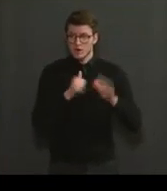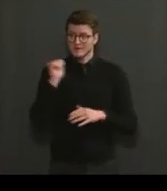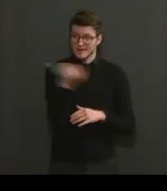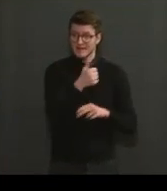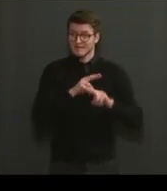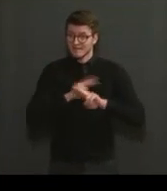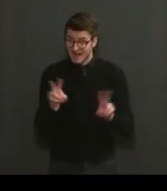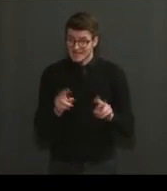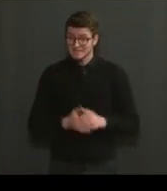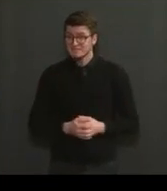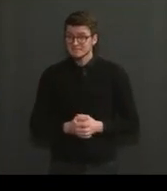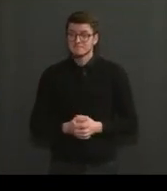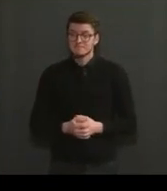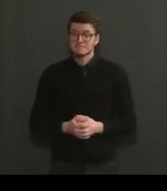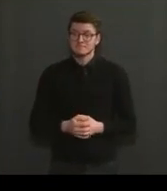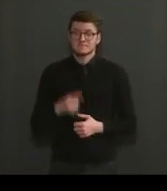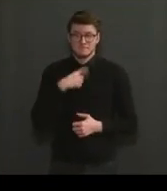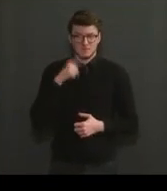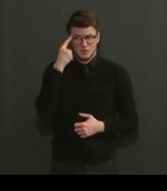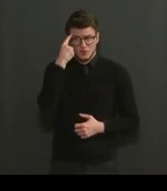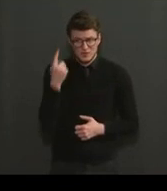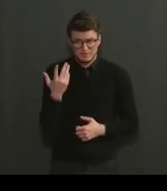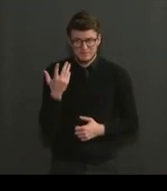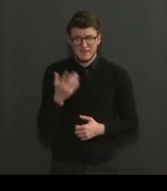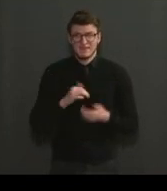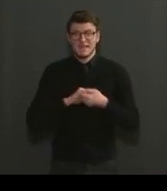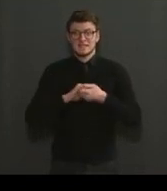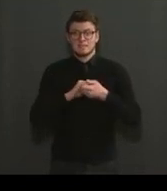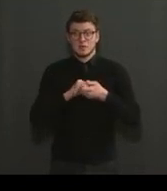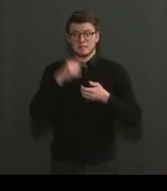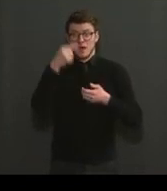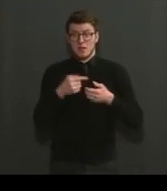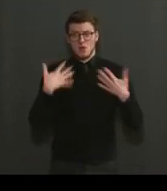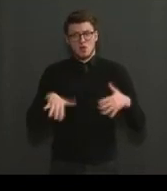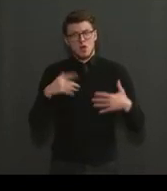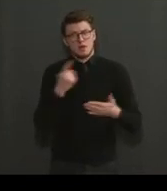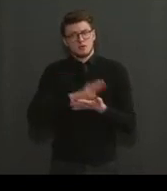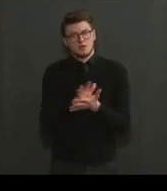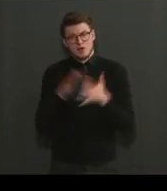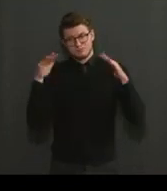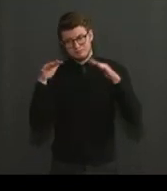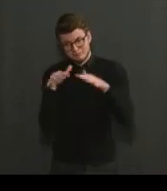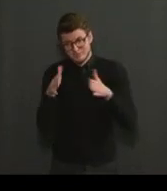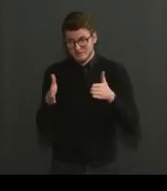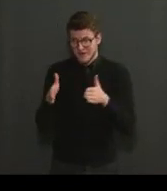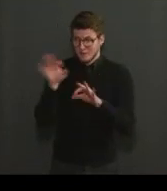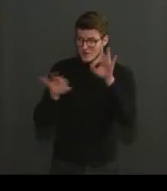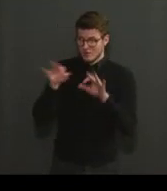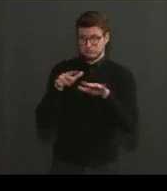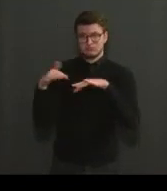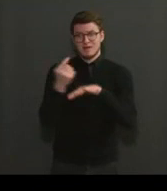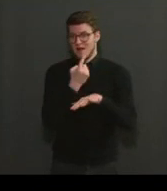Zoals we allemaal weten is december traditioneel een drukke maand in de winkelstraten. Tolvolle winkelstraten moeten we nu echter